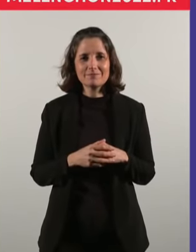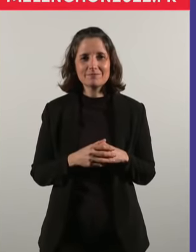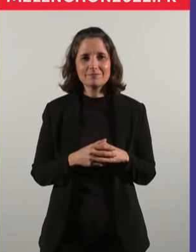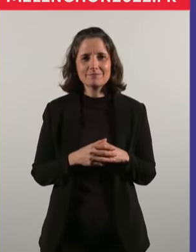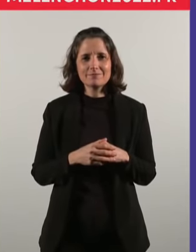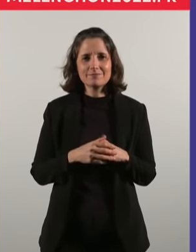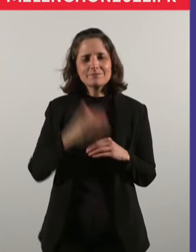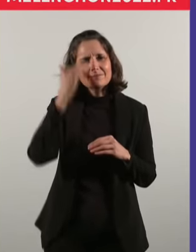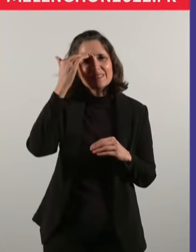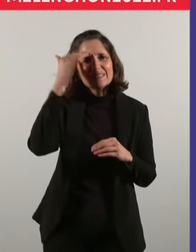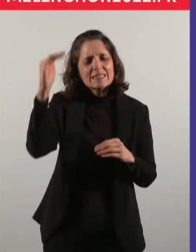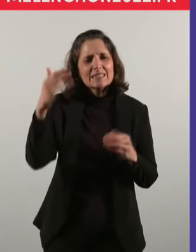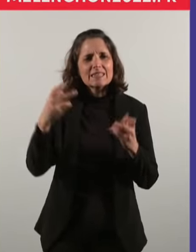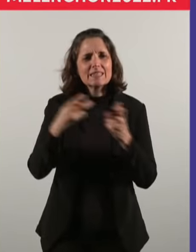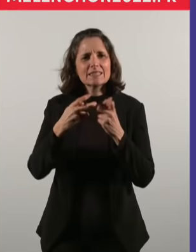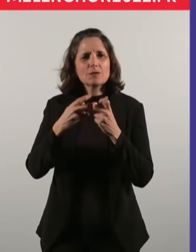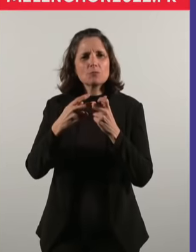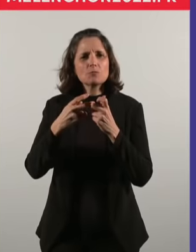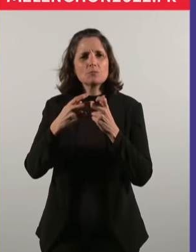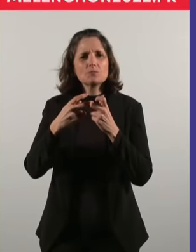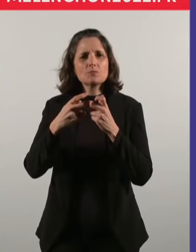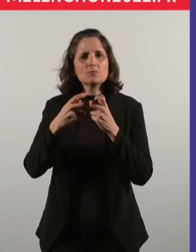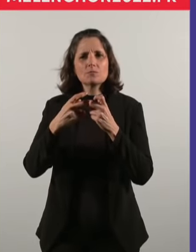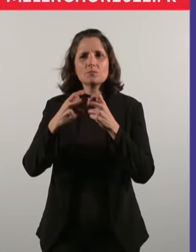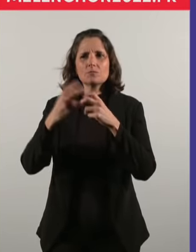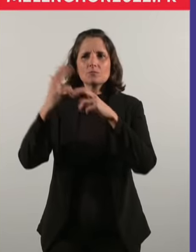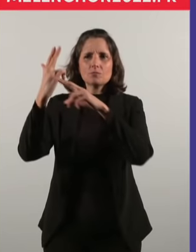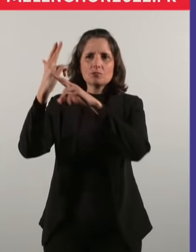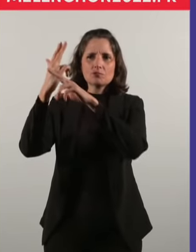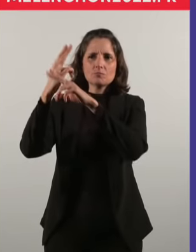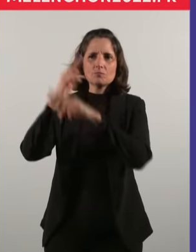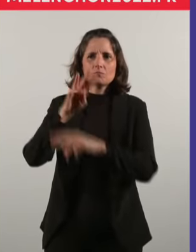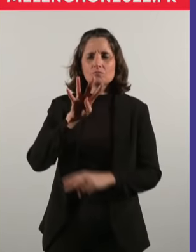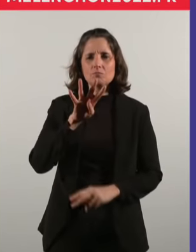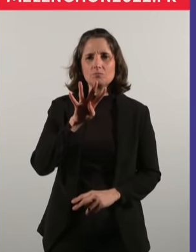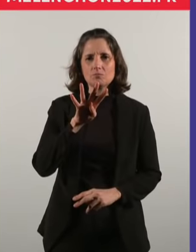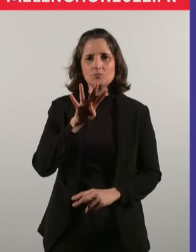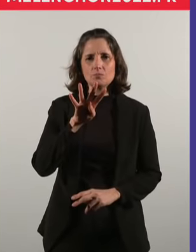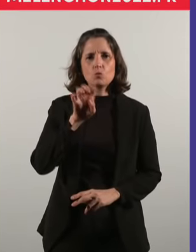le télescope James Webb récemment, cela s'est fait avec des fusées